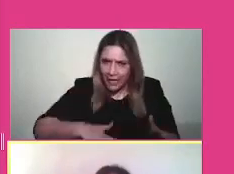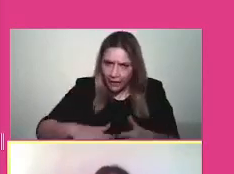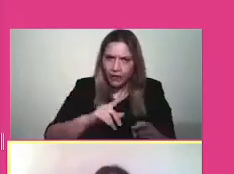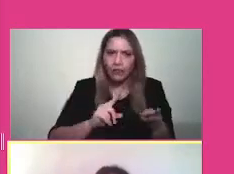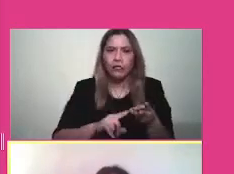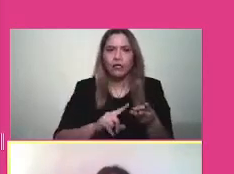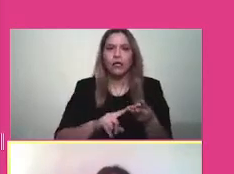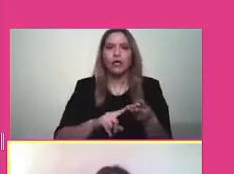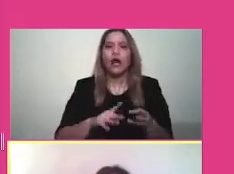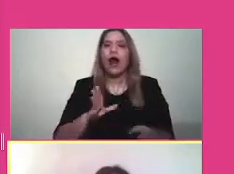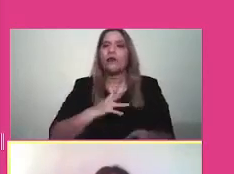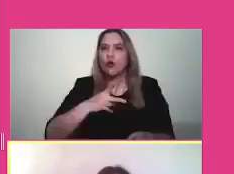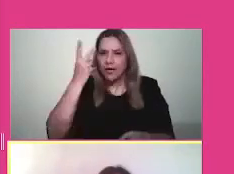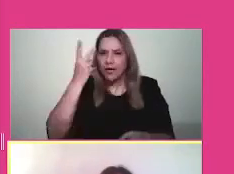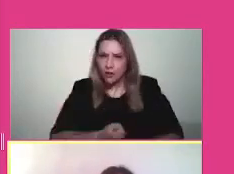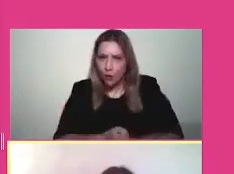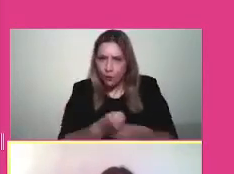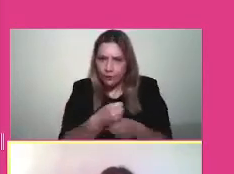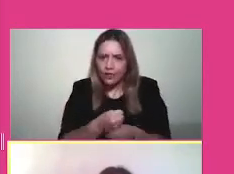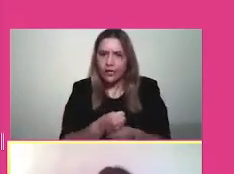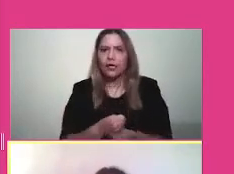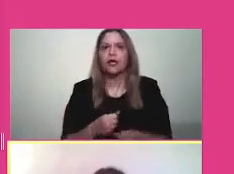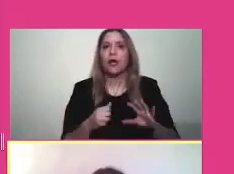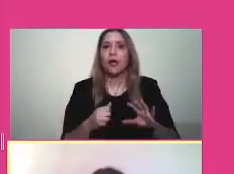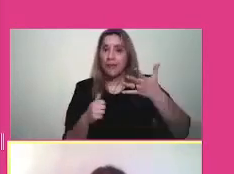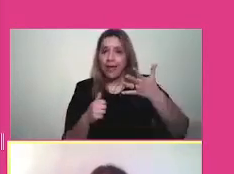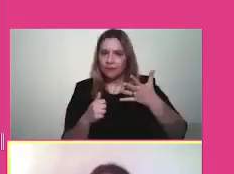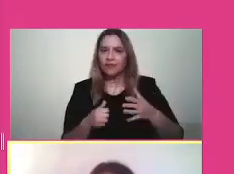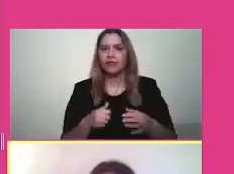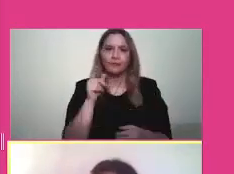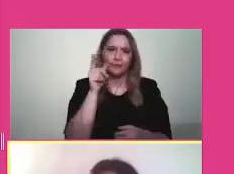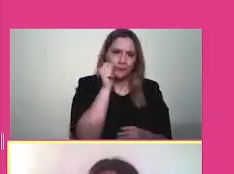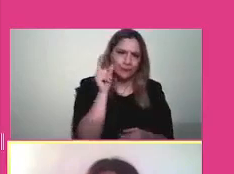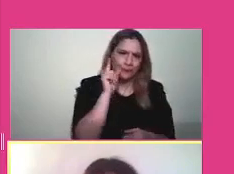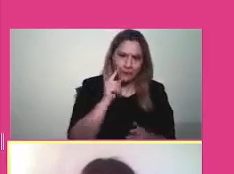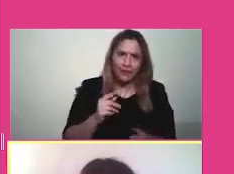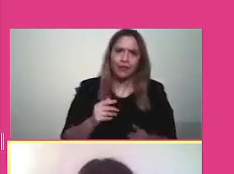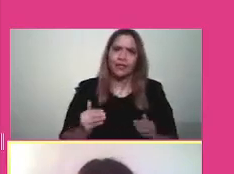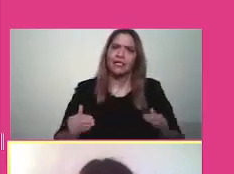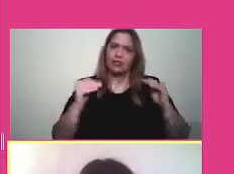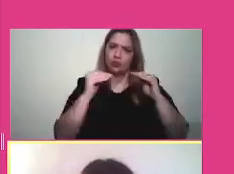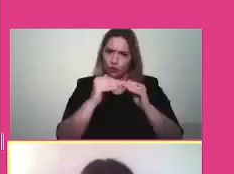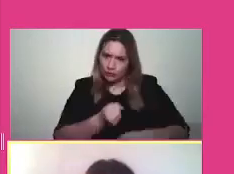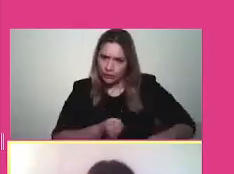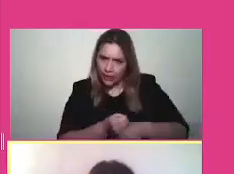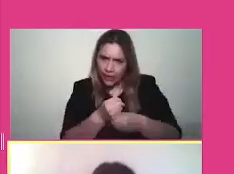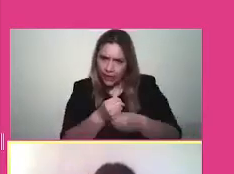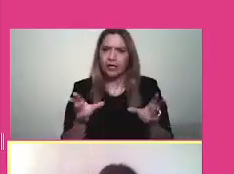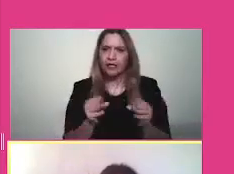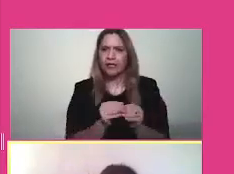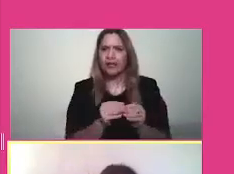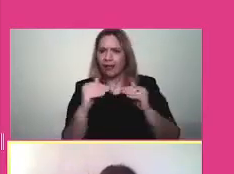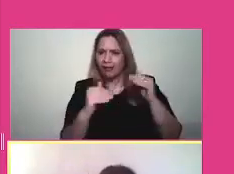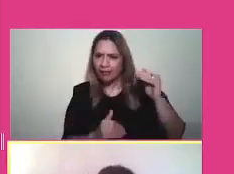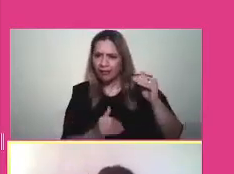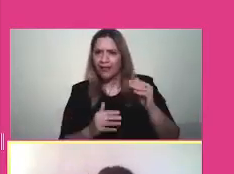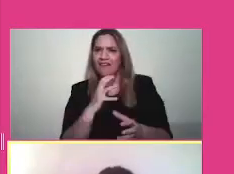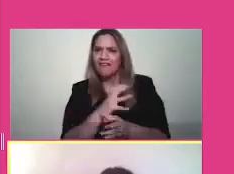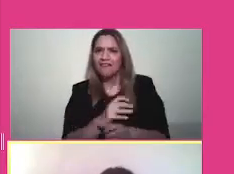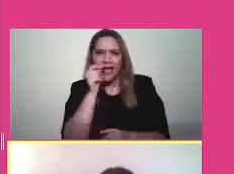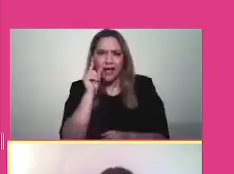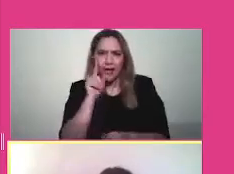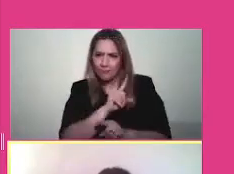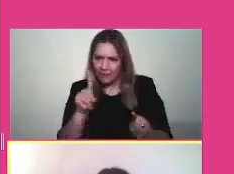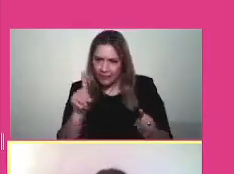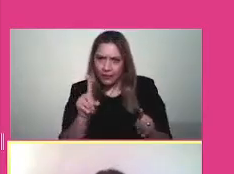των ανθρωπίνων δικαιωμάτων. Η πέμπτη, η προαγωγή της ότας των φύλων και καταπολέμηση της έμφυλης βίας. Και η έκτη,